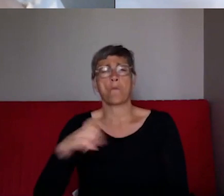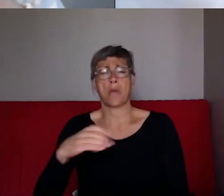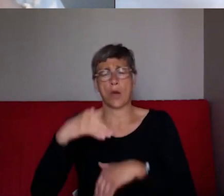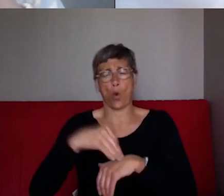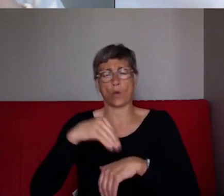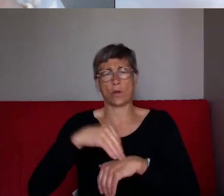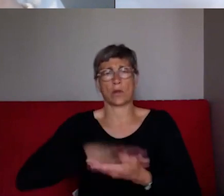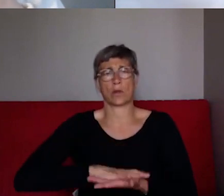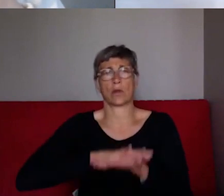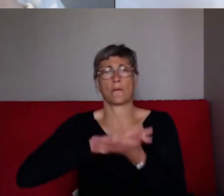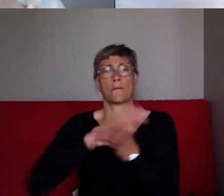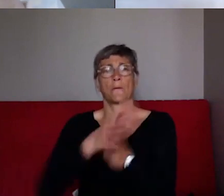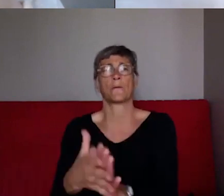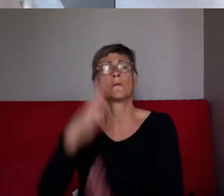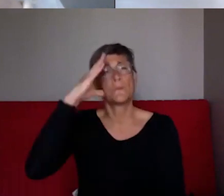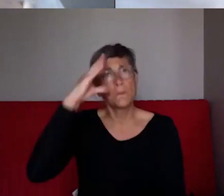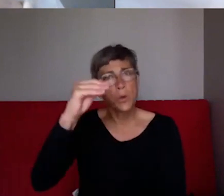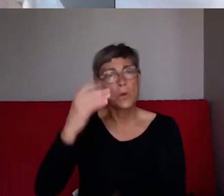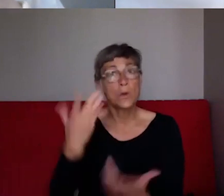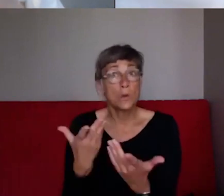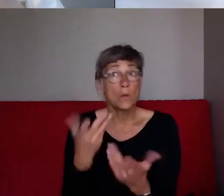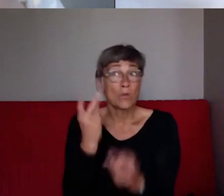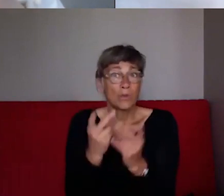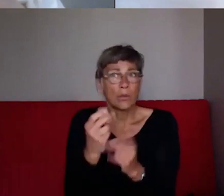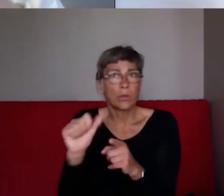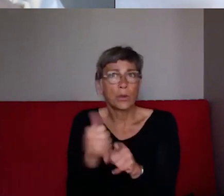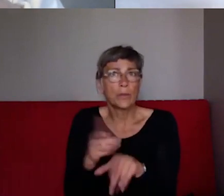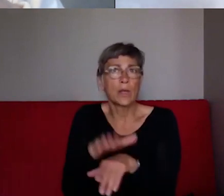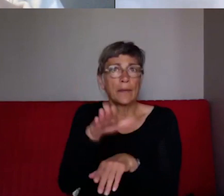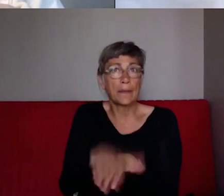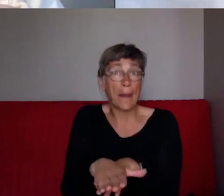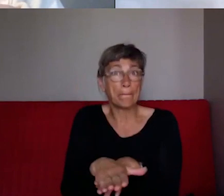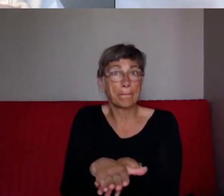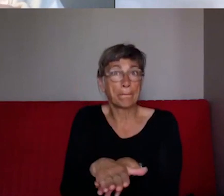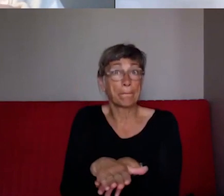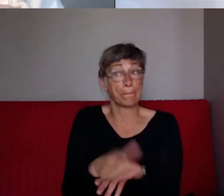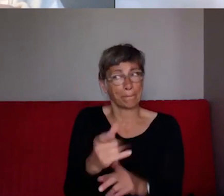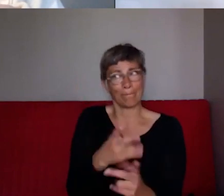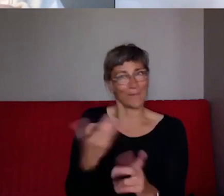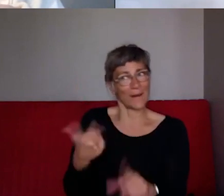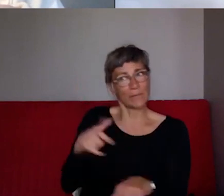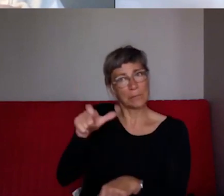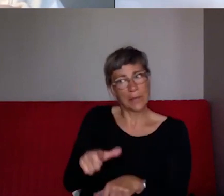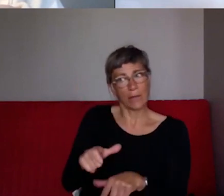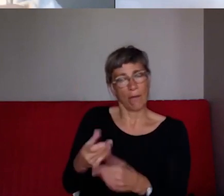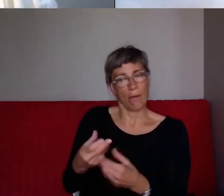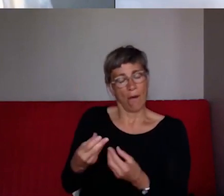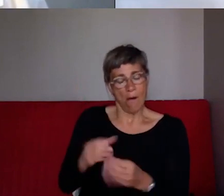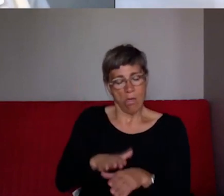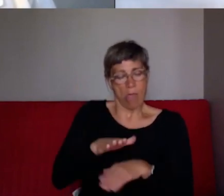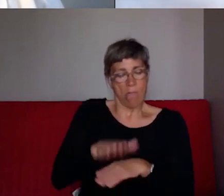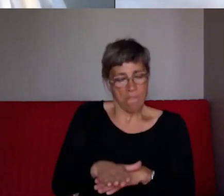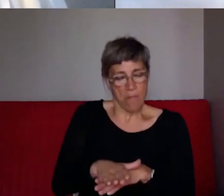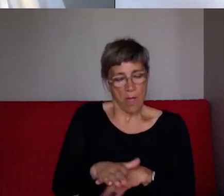évolution professionnelle, qui peut être une première étape pour permettre à la personne de prendre une décision sur